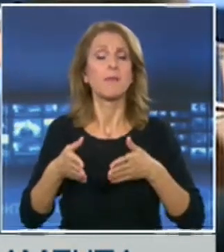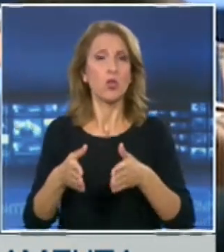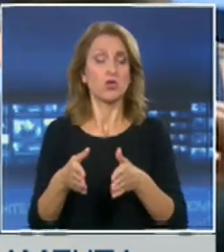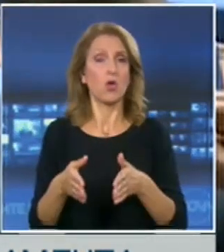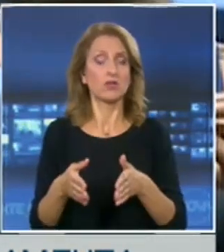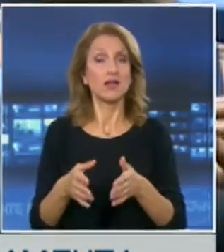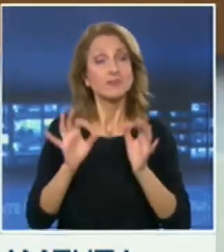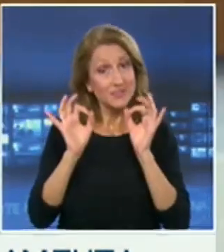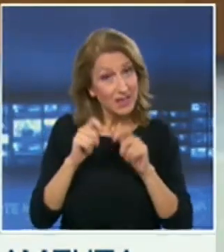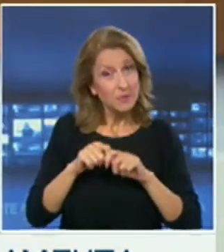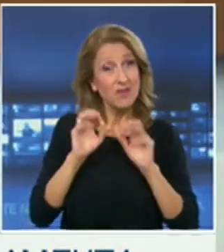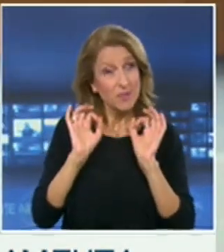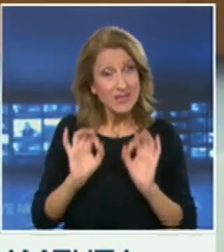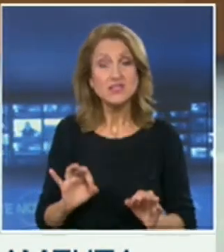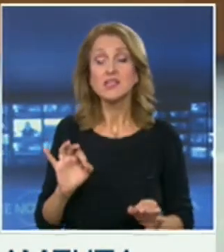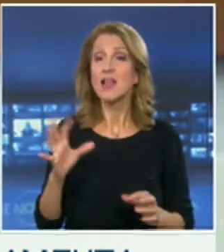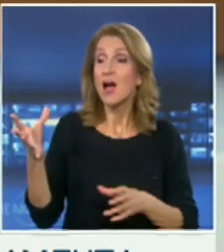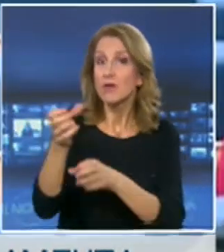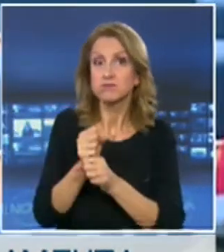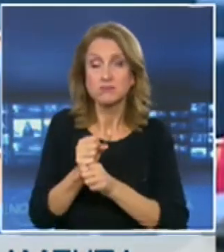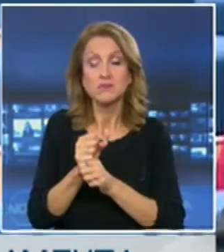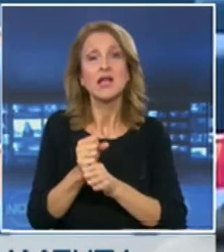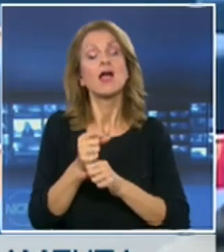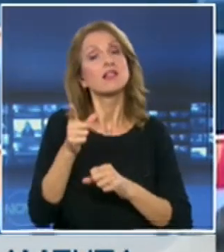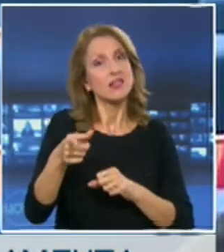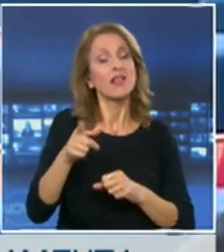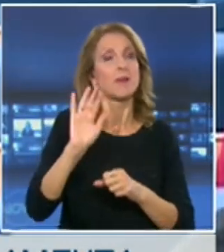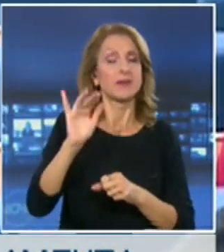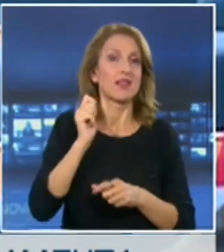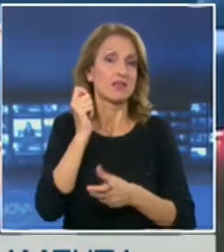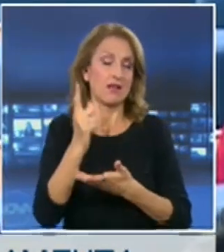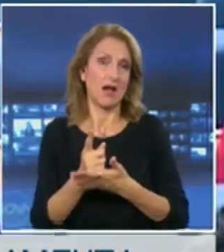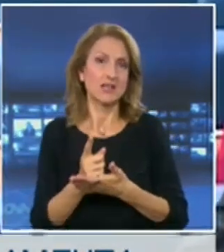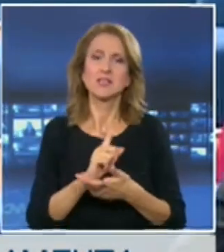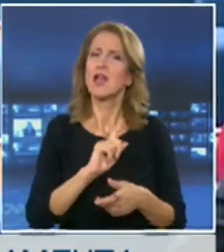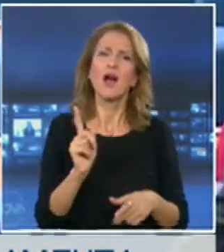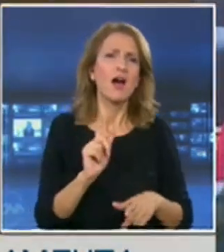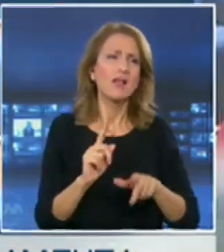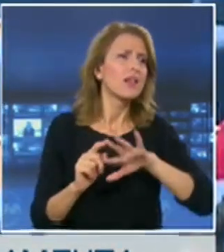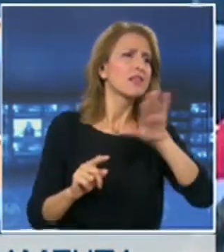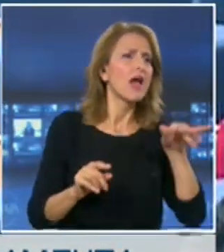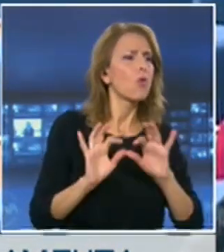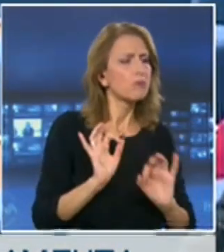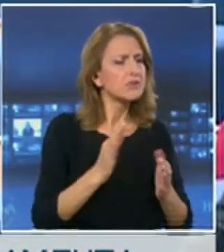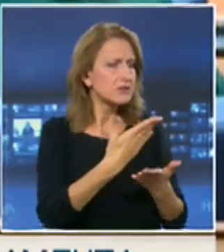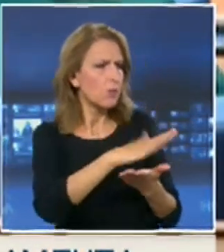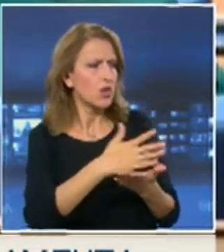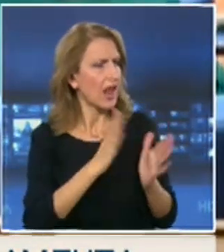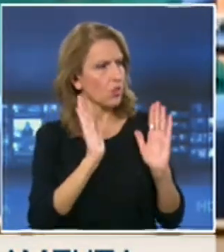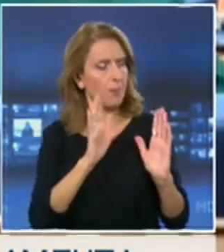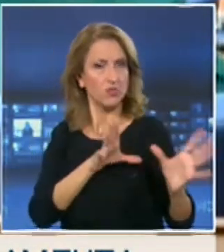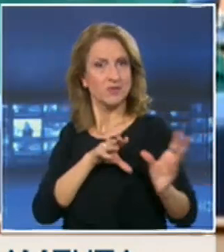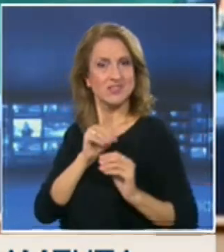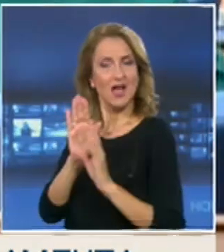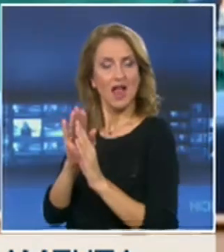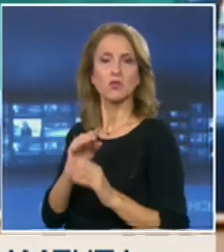заловените нарушители да бъдат наказани. Наистина да не накажем хората, които извършват така нареченото споделено пътуване. Мотивите,